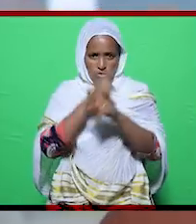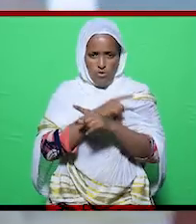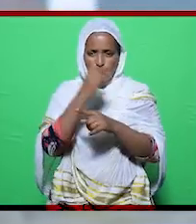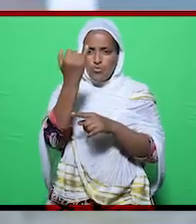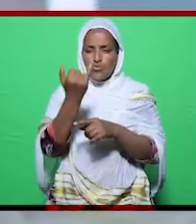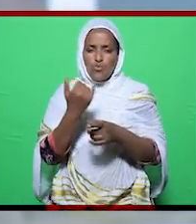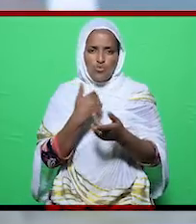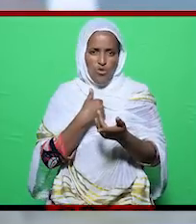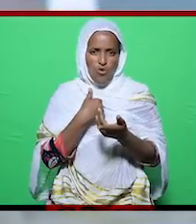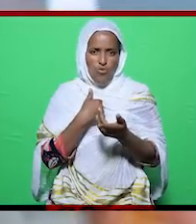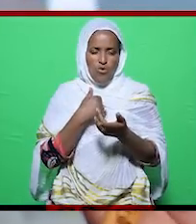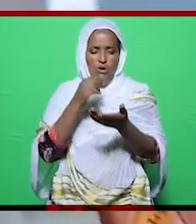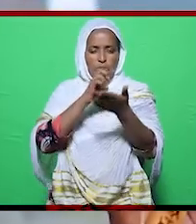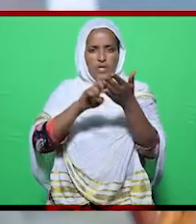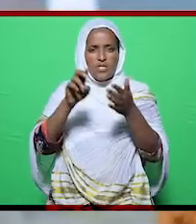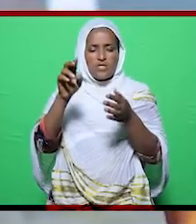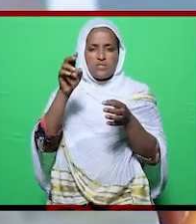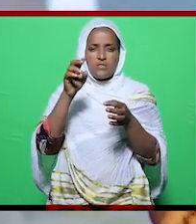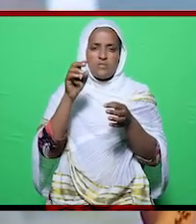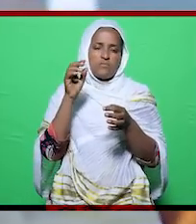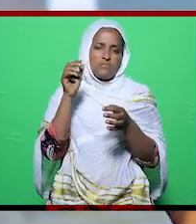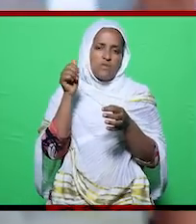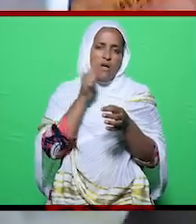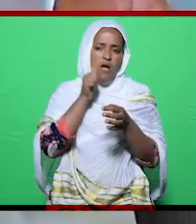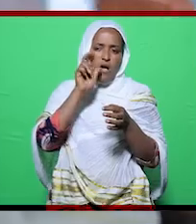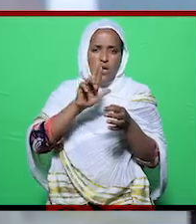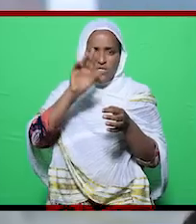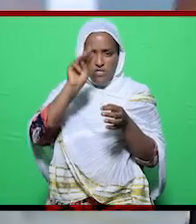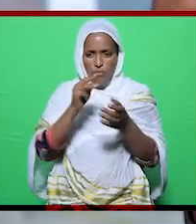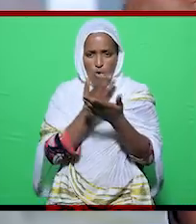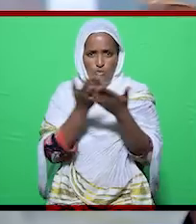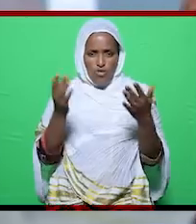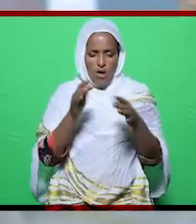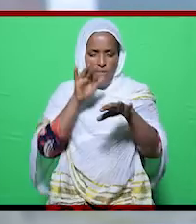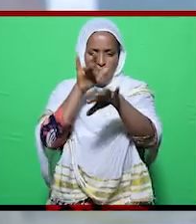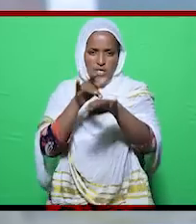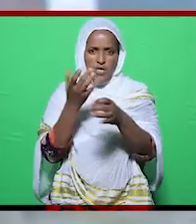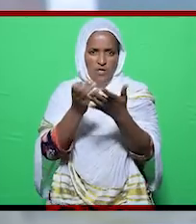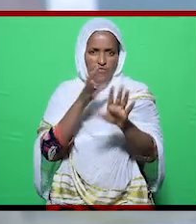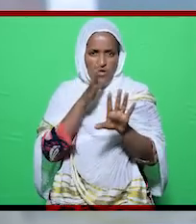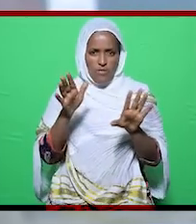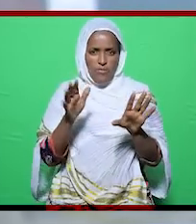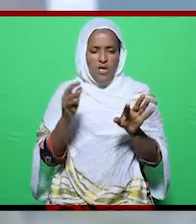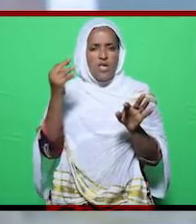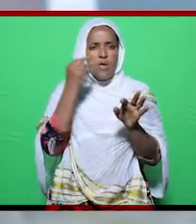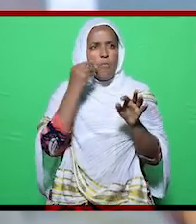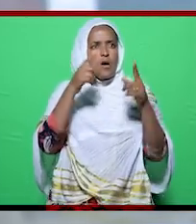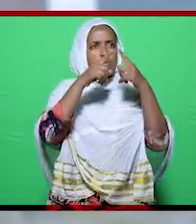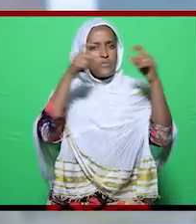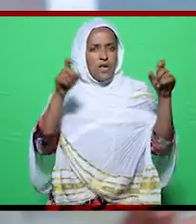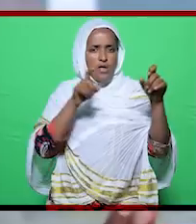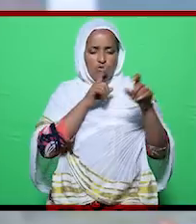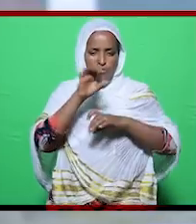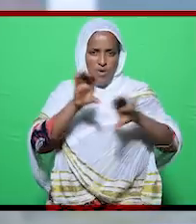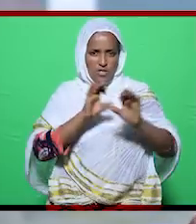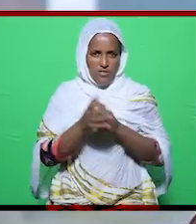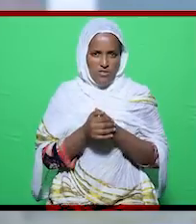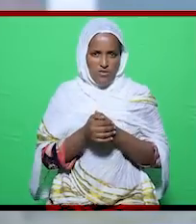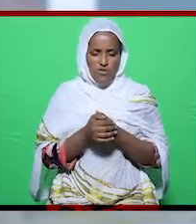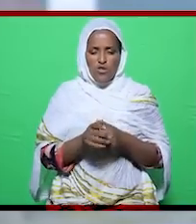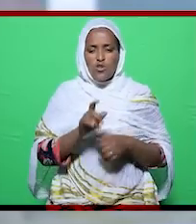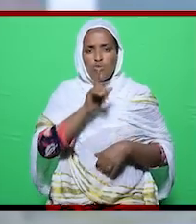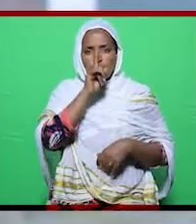አላቸው። በጥንቃቄ ተይዘው ለምን አሁን ቅድም ወንድማችን በፕሬዘንቴሽኑ ሲያቀርብልን እንደነበረው ብዙ የሚያሳስሱ ሥዕሎች